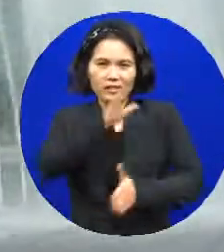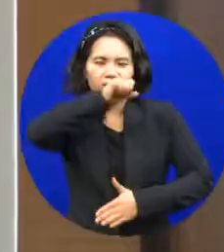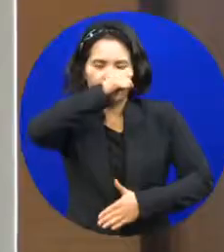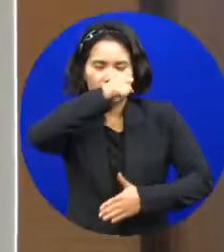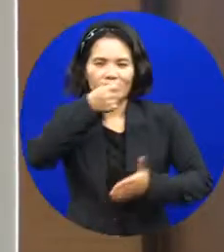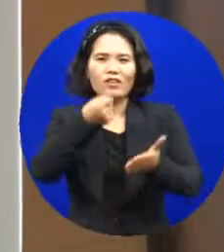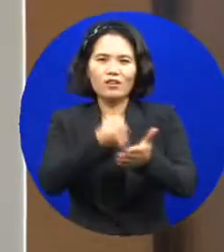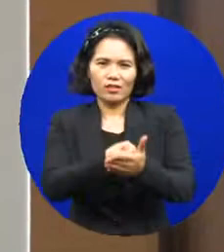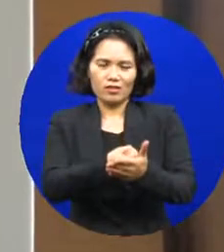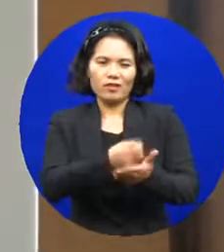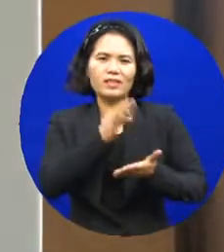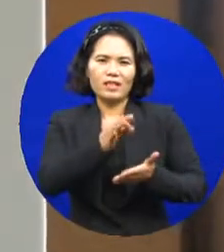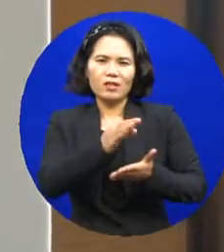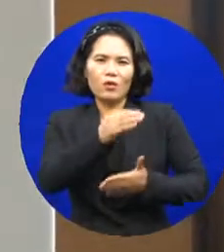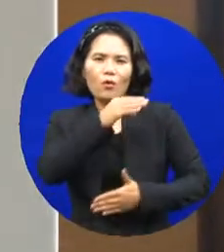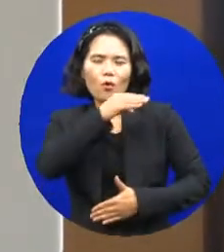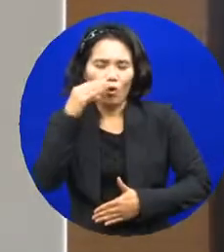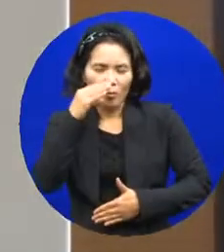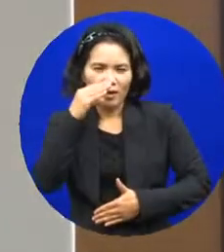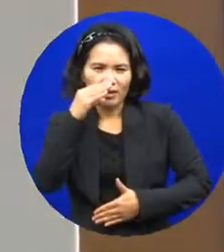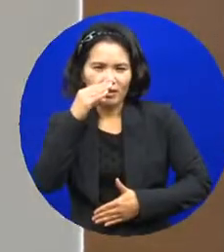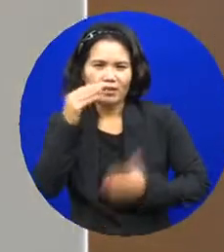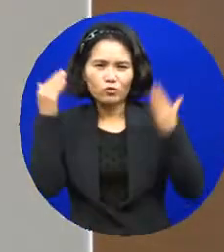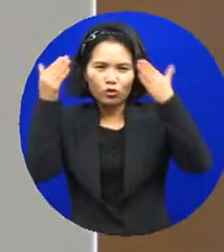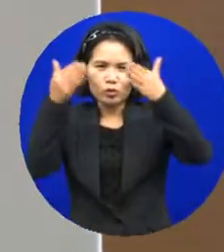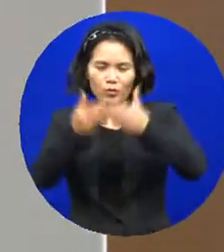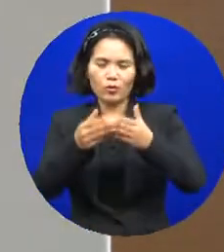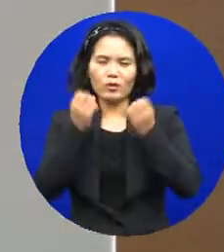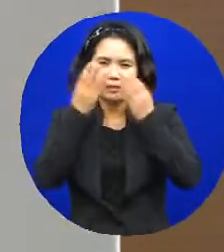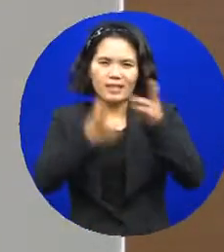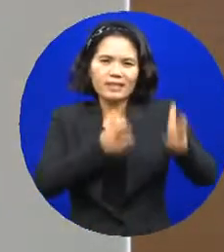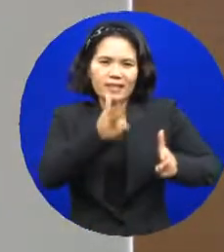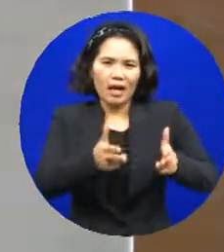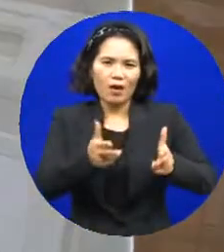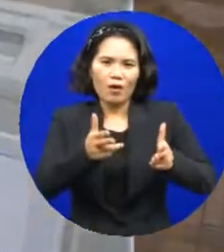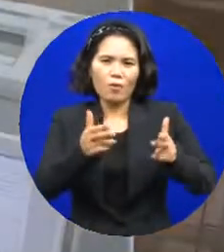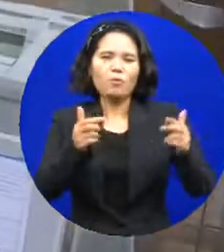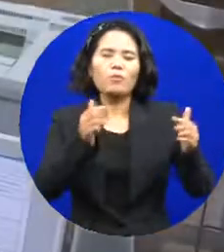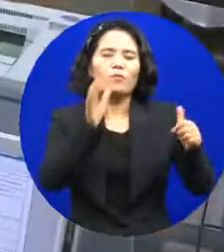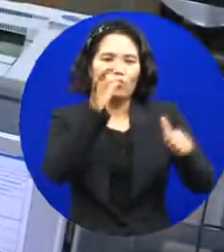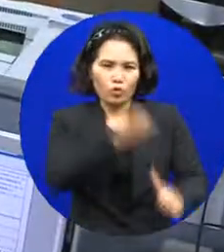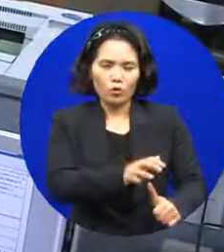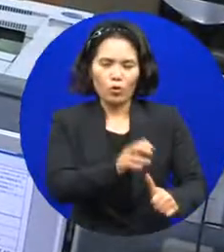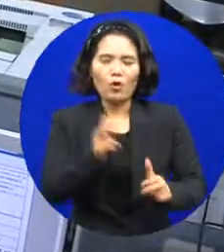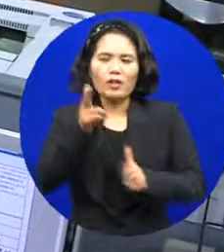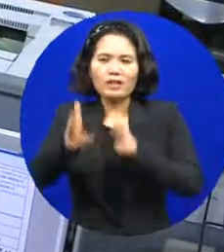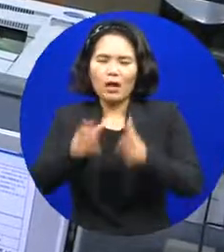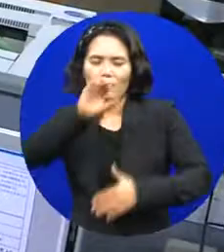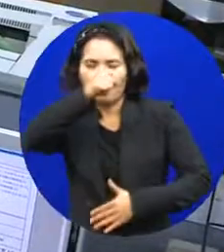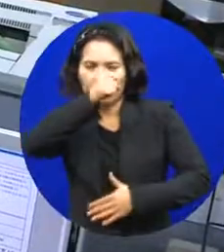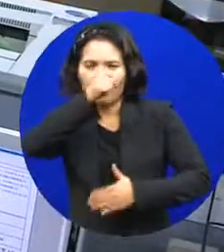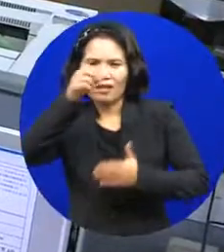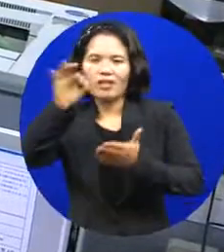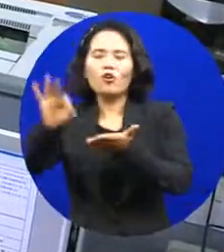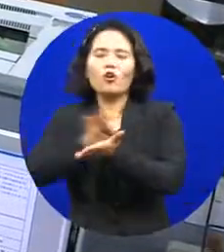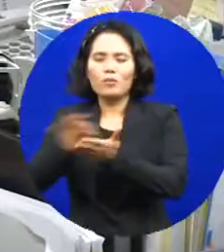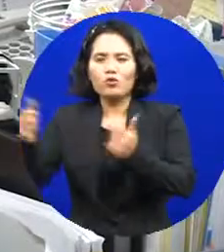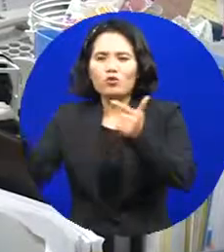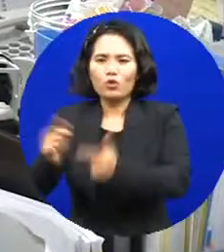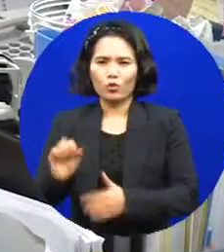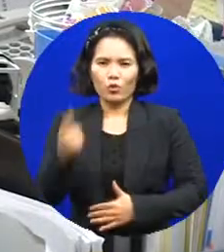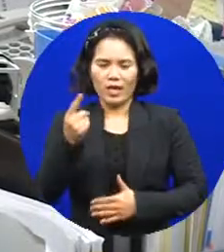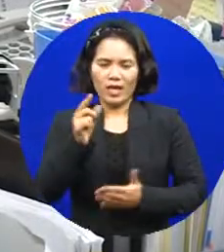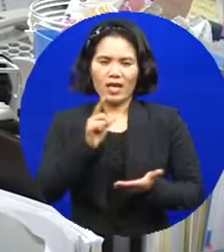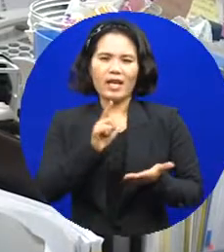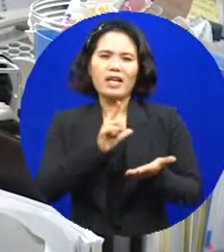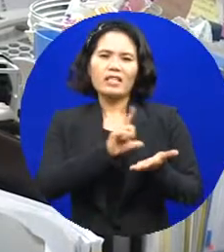2014년도 용인시 예산 편성은 재정 건전성 회복에 역점을 두고 신규 사업 억제, 각종 사업 예산과 경상 경비 축소